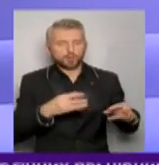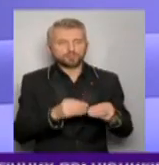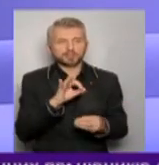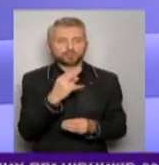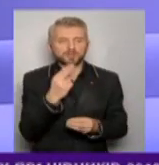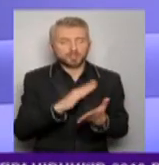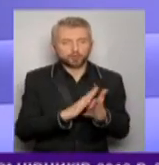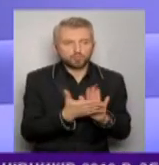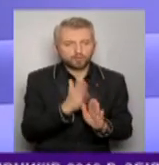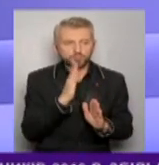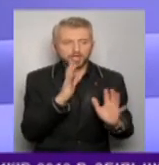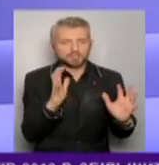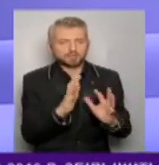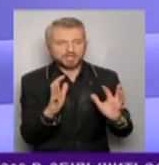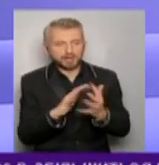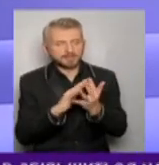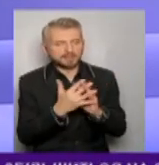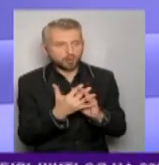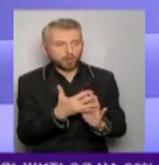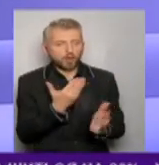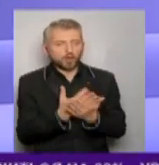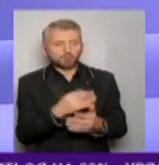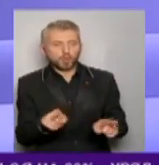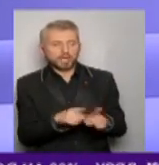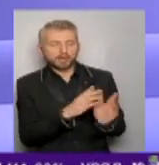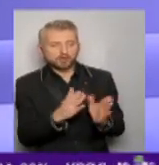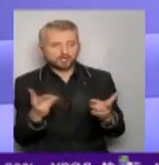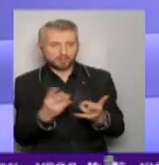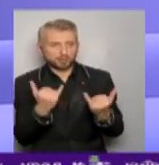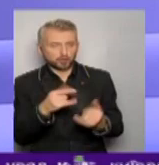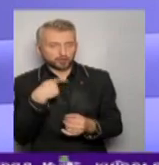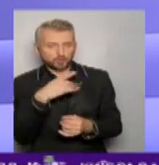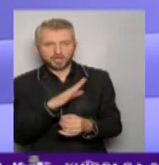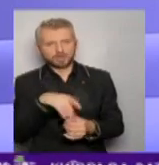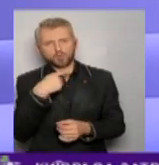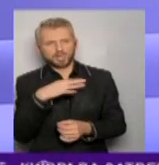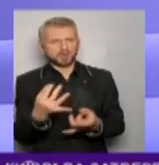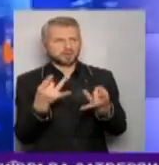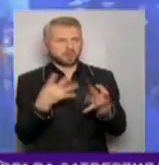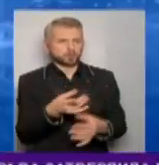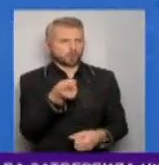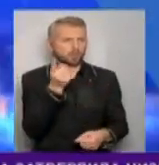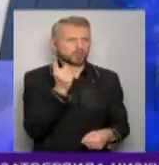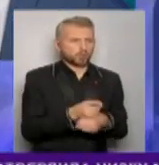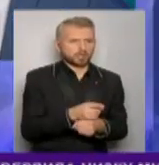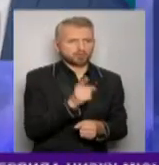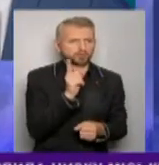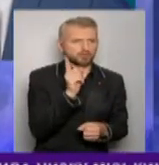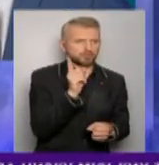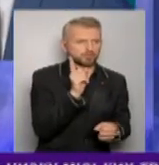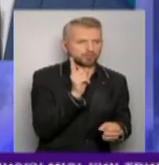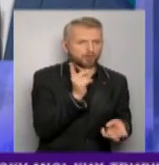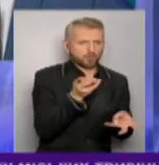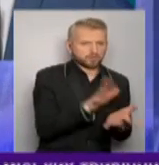соціальні умови, буде зберігати село. От про такий режим треба сьогодні говорити, а не говорити просто мораторії сюди чи